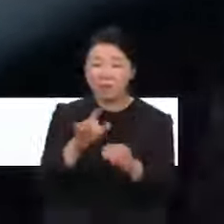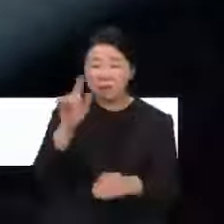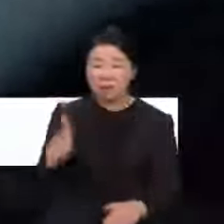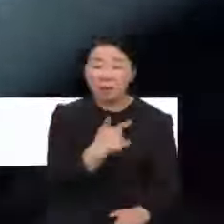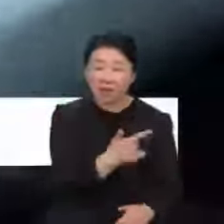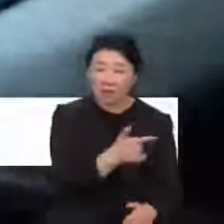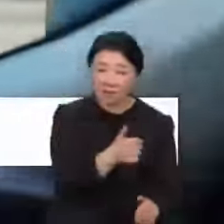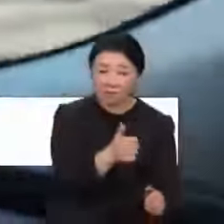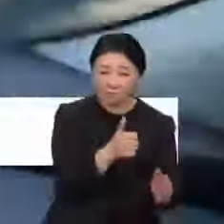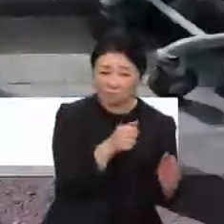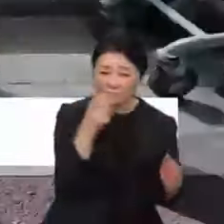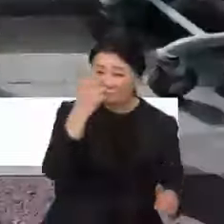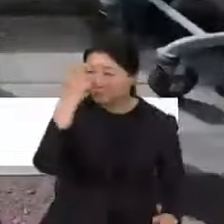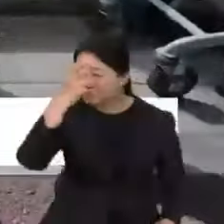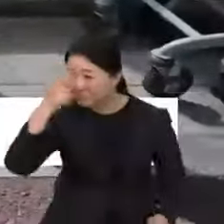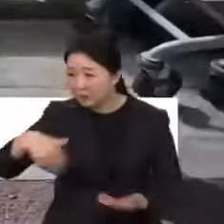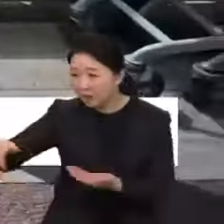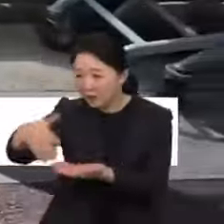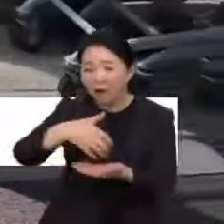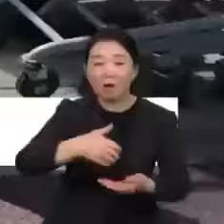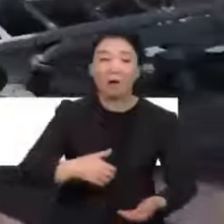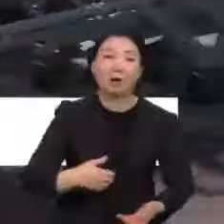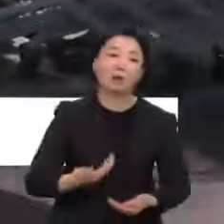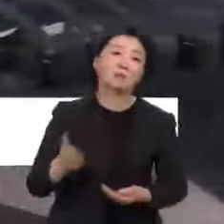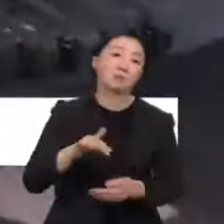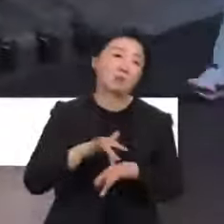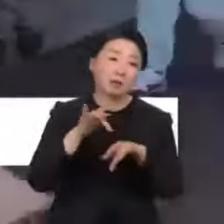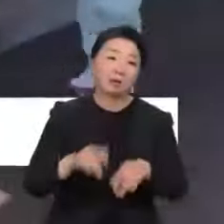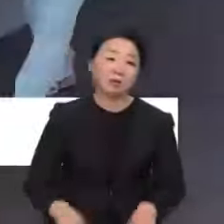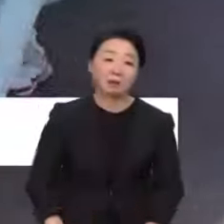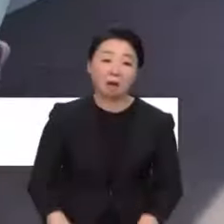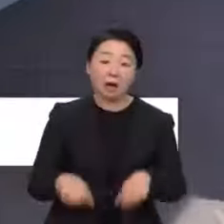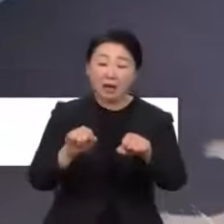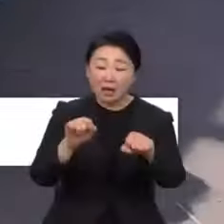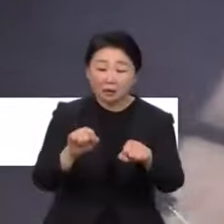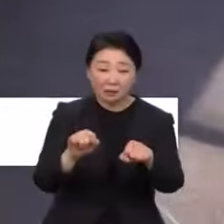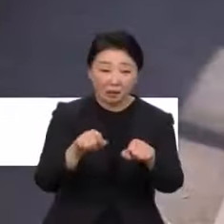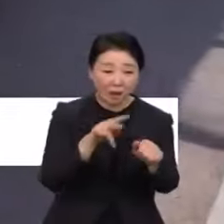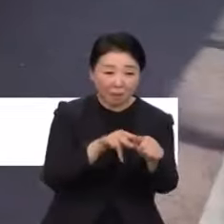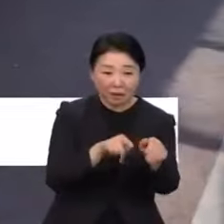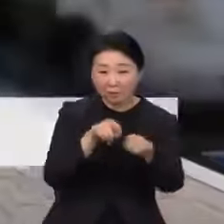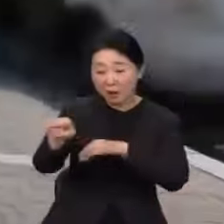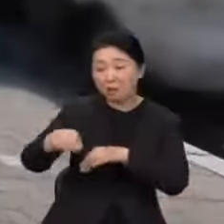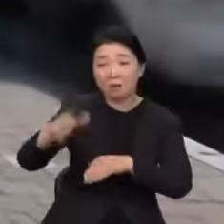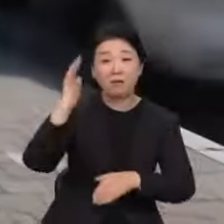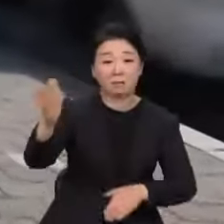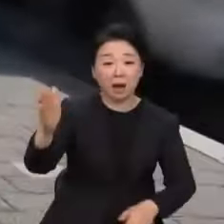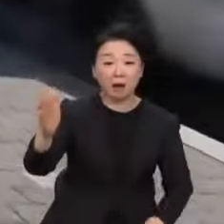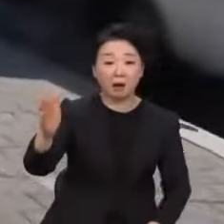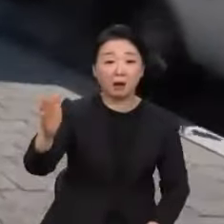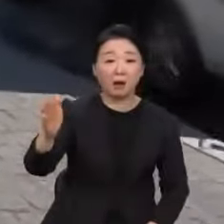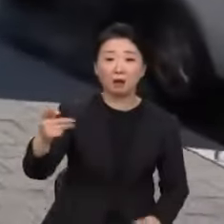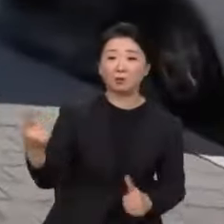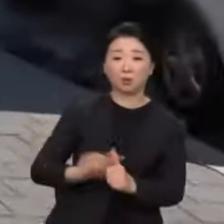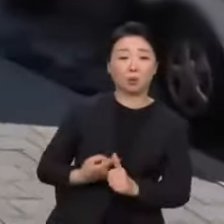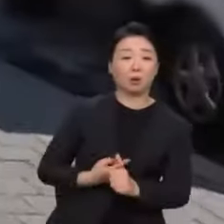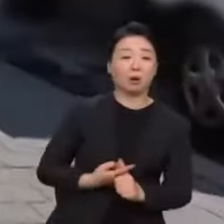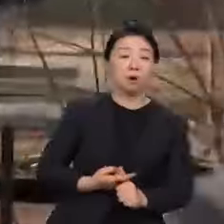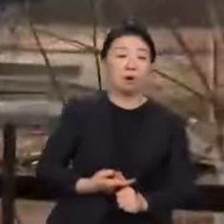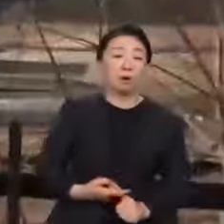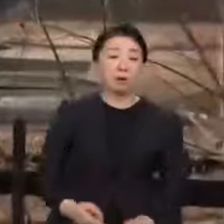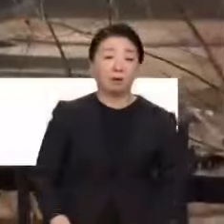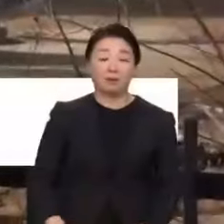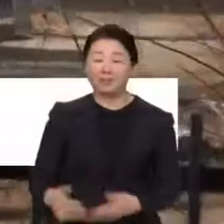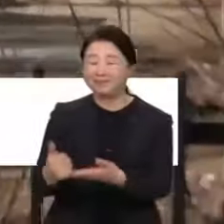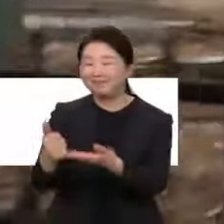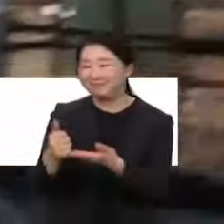돌며 회수에 나서는데도 그렇습니다. 카트를 마트 밖으로 끌고 가지 못하게 하면 되려 욕만 먹습니다.